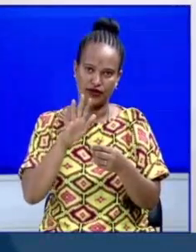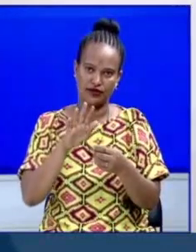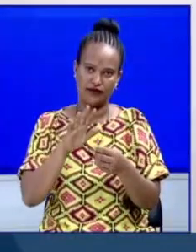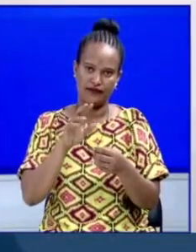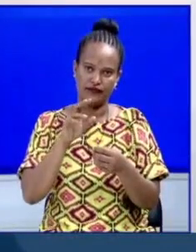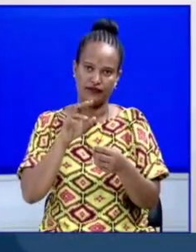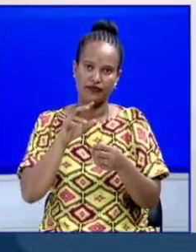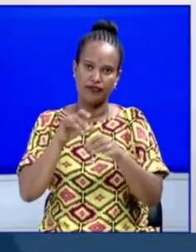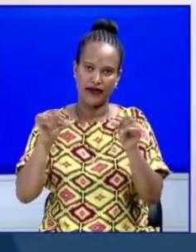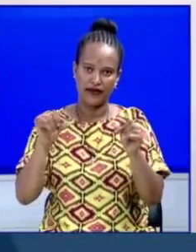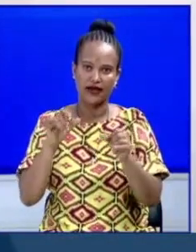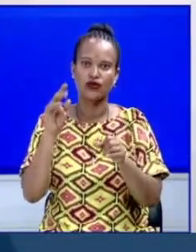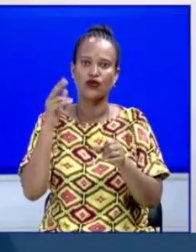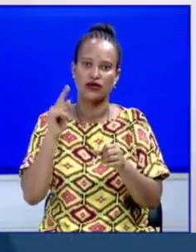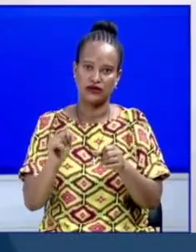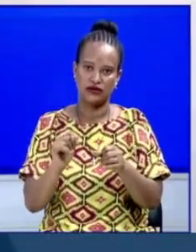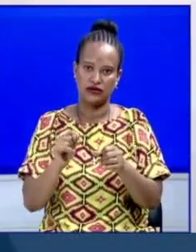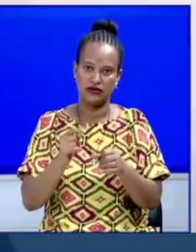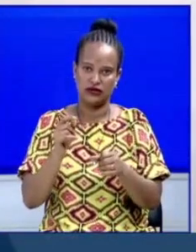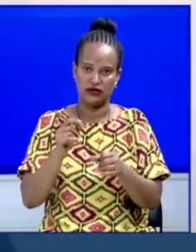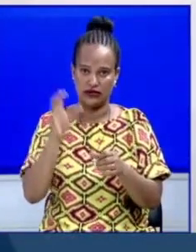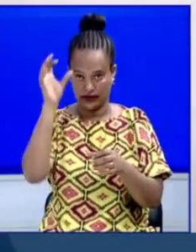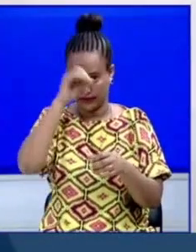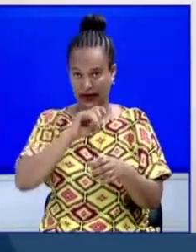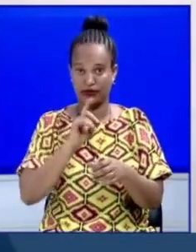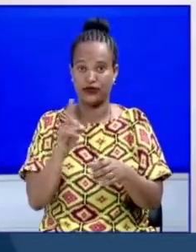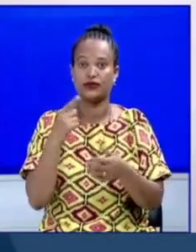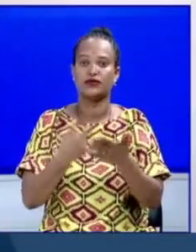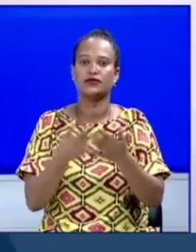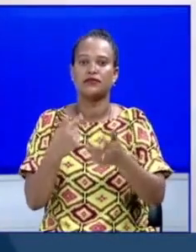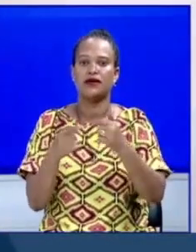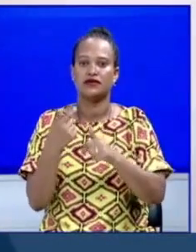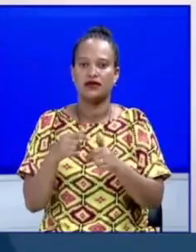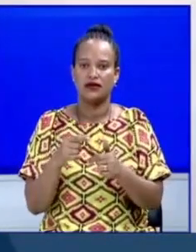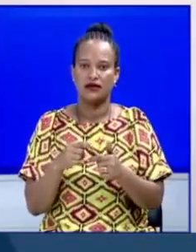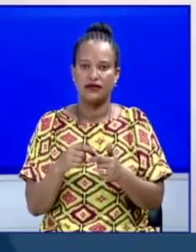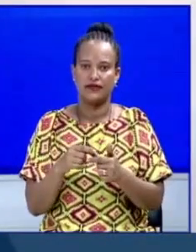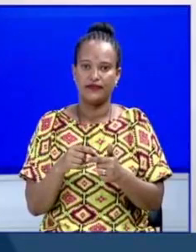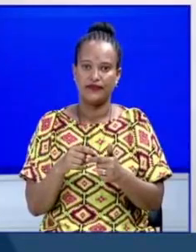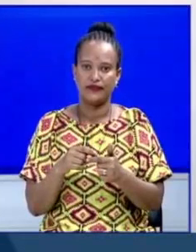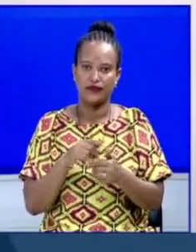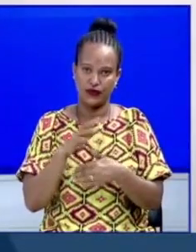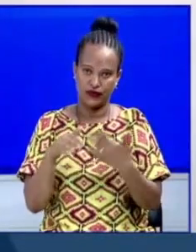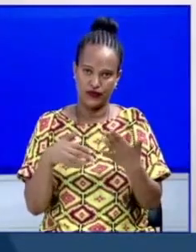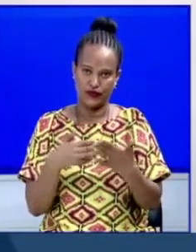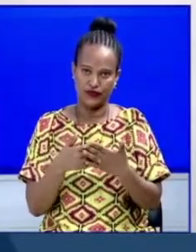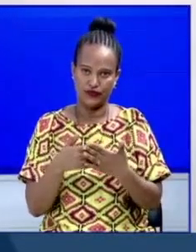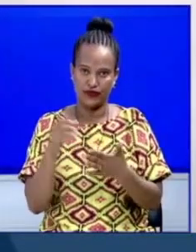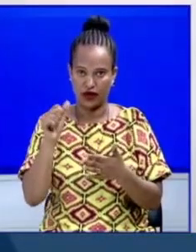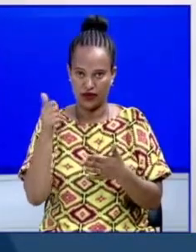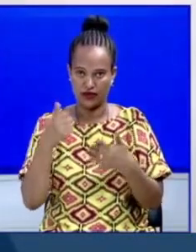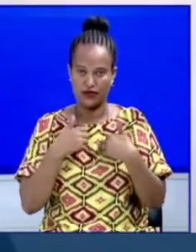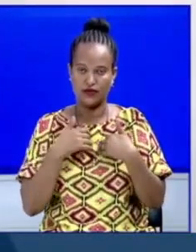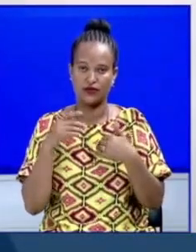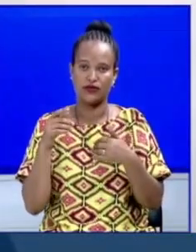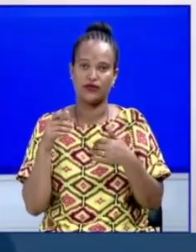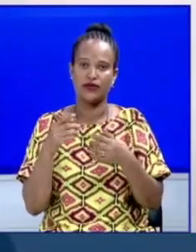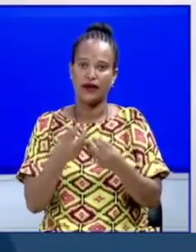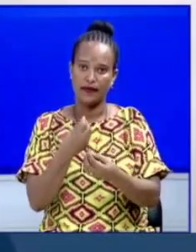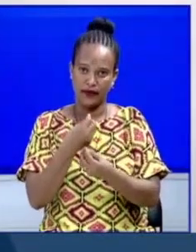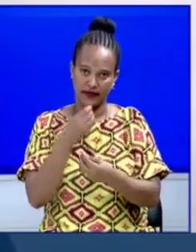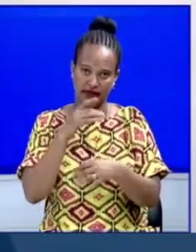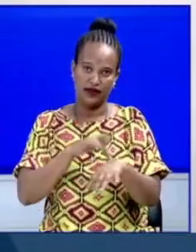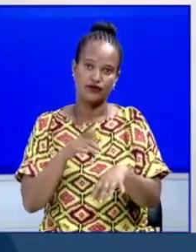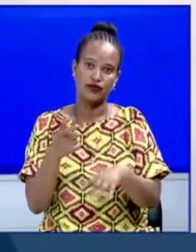125,000 ሜትሪክ ቶን ዝግመት እዩ። ኩሉ ጆሪካኑ ካሊእ ካሊእ ኩሉ ምግቡ ካልእ ዘሎ እቶም ናይ ምግቢ ተንከፍ